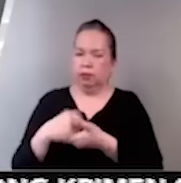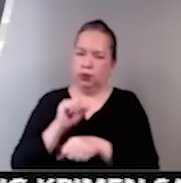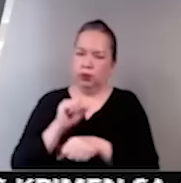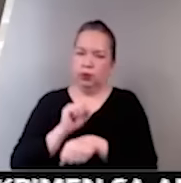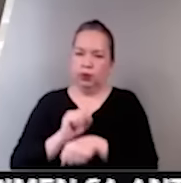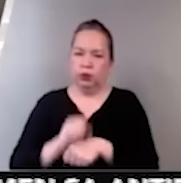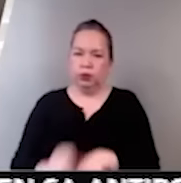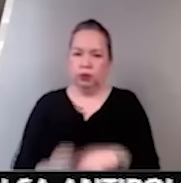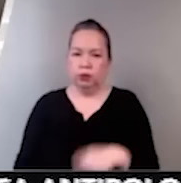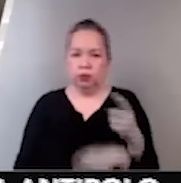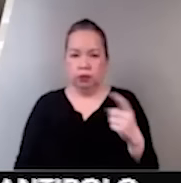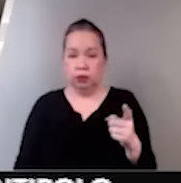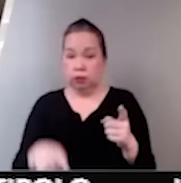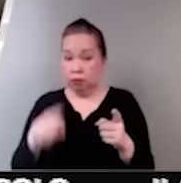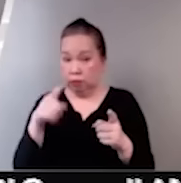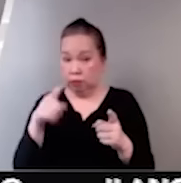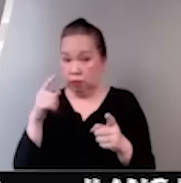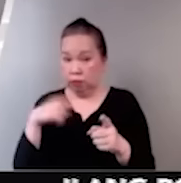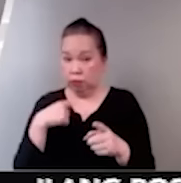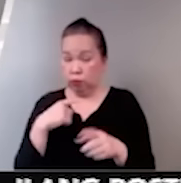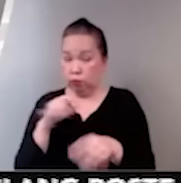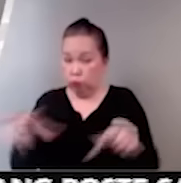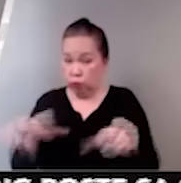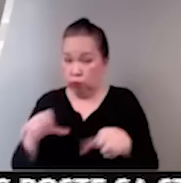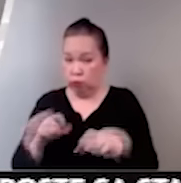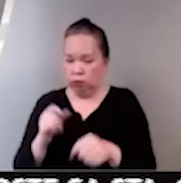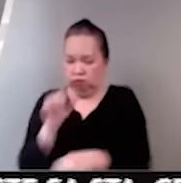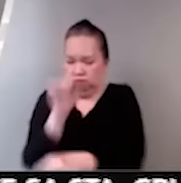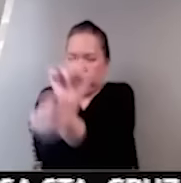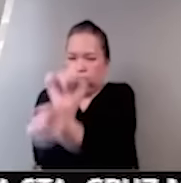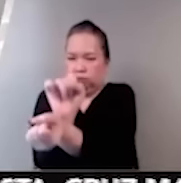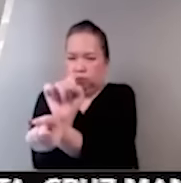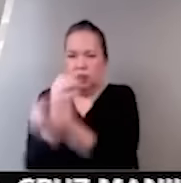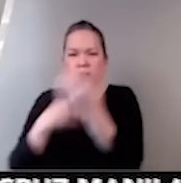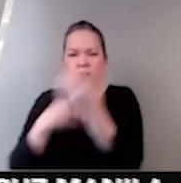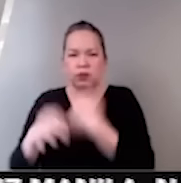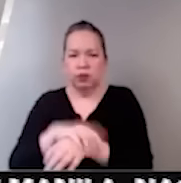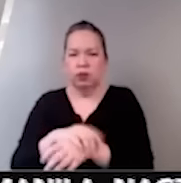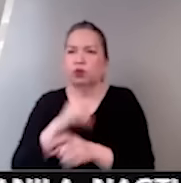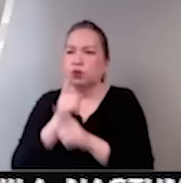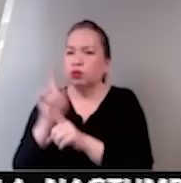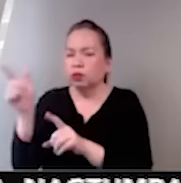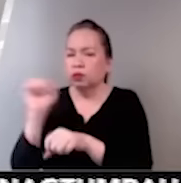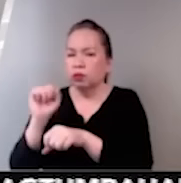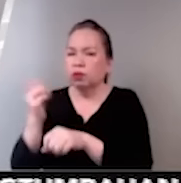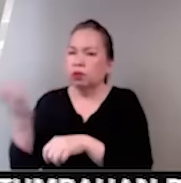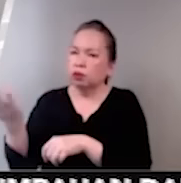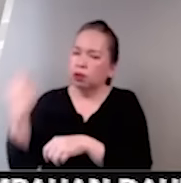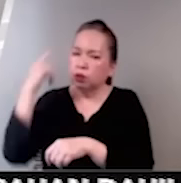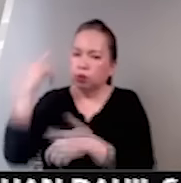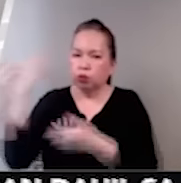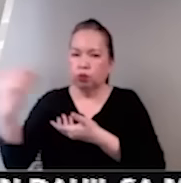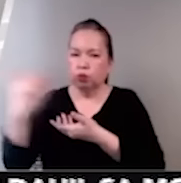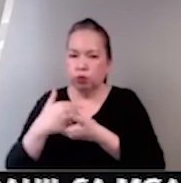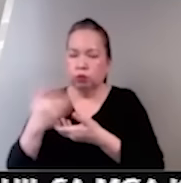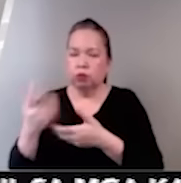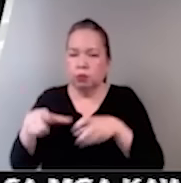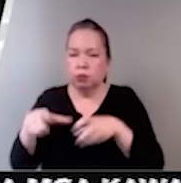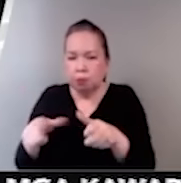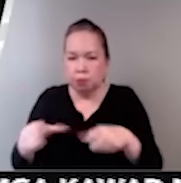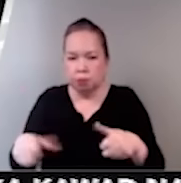Iginapos ang mga paa at mga kamay. Ganyan ang sinapit ng massage therapist na ito sa isang motel sa Antipolo City. Ayon sa